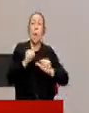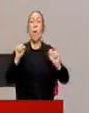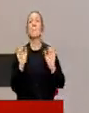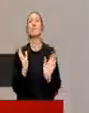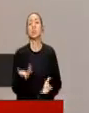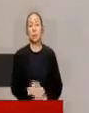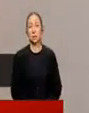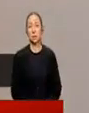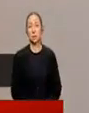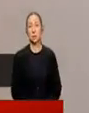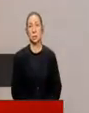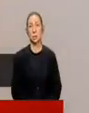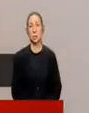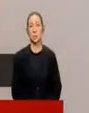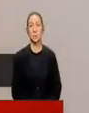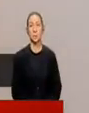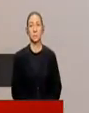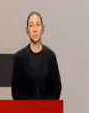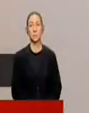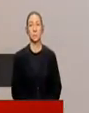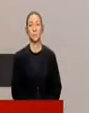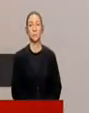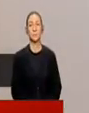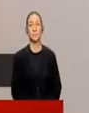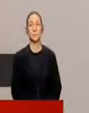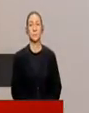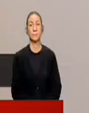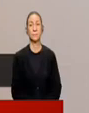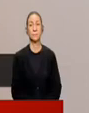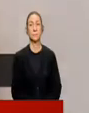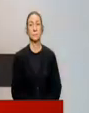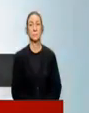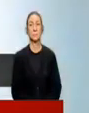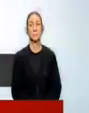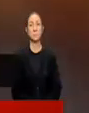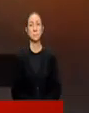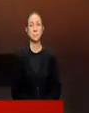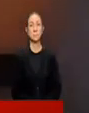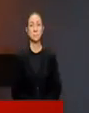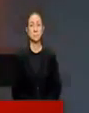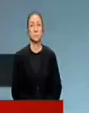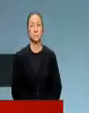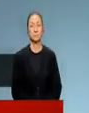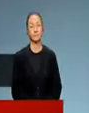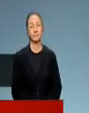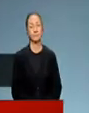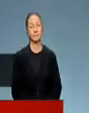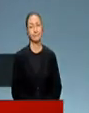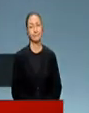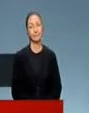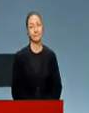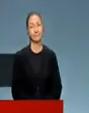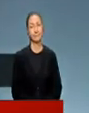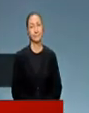uyanmayacak ben okula giriyorum Ada Ada kızım Bunları unutmuşsun gece görüş gözlüğünü almamışsın 500